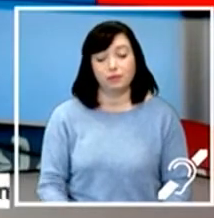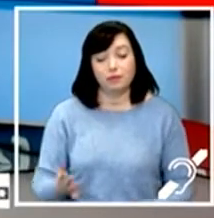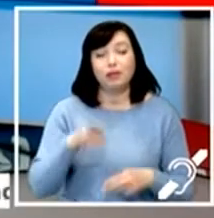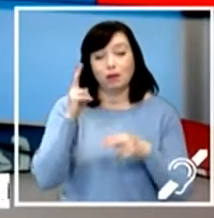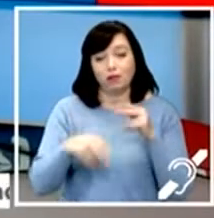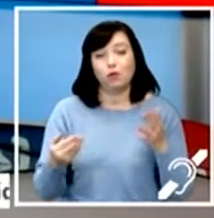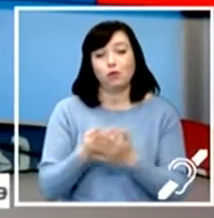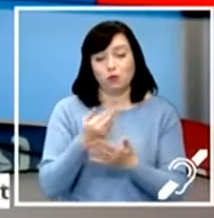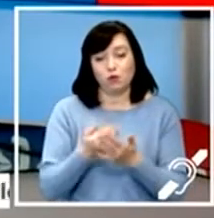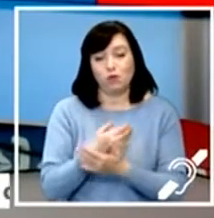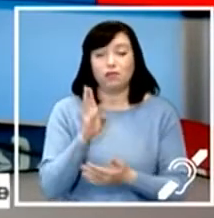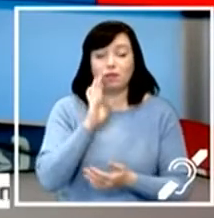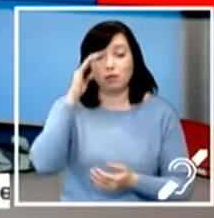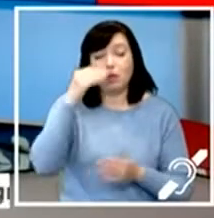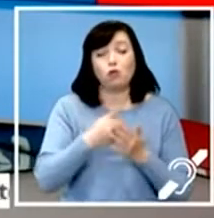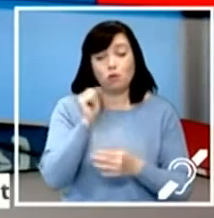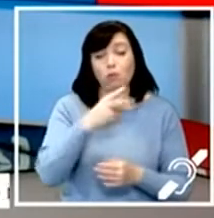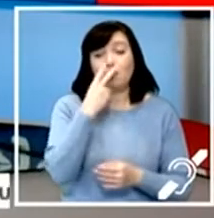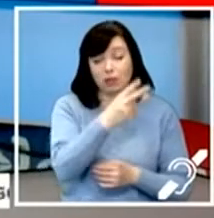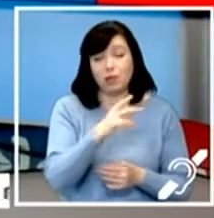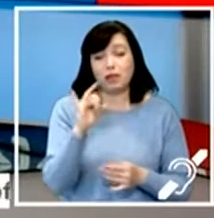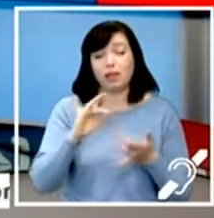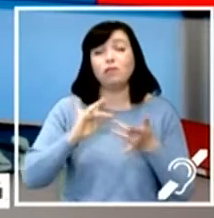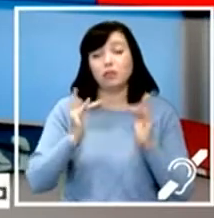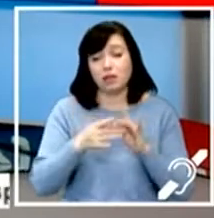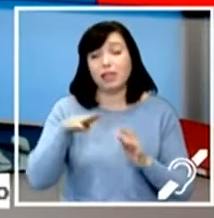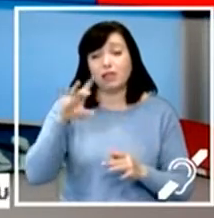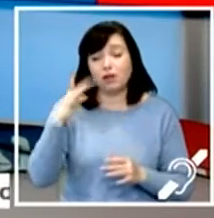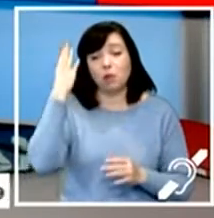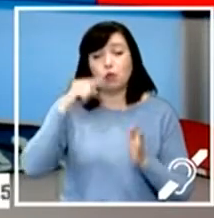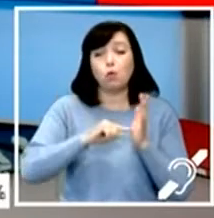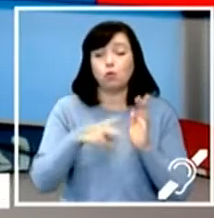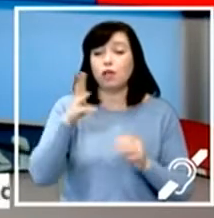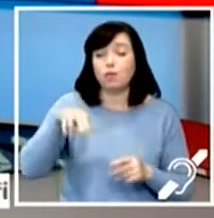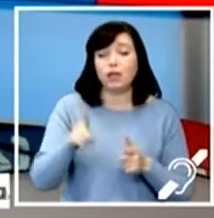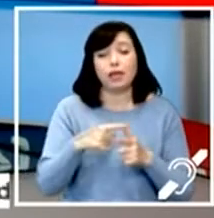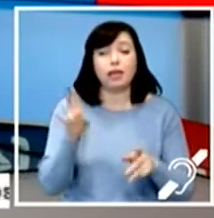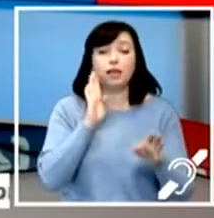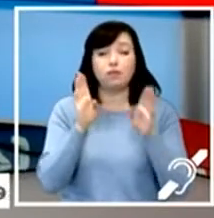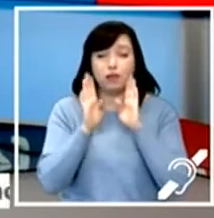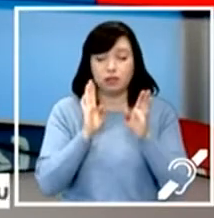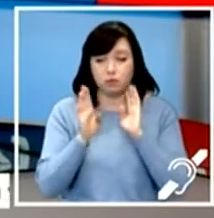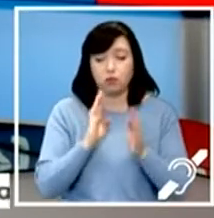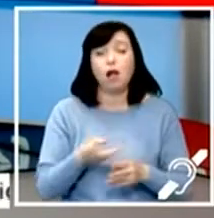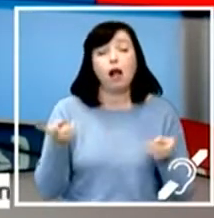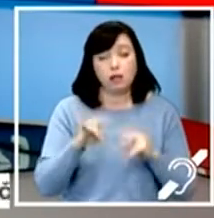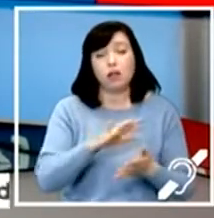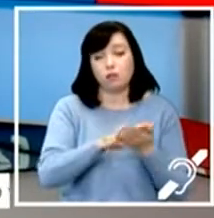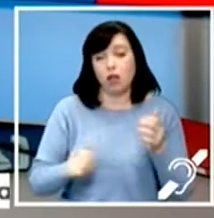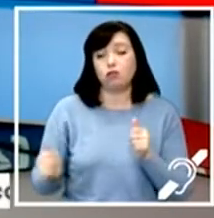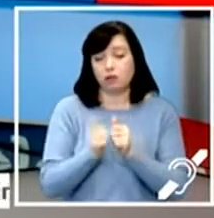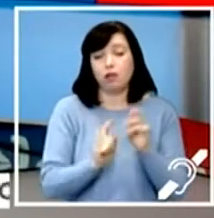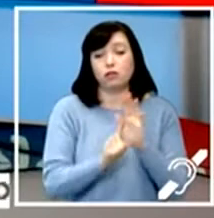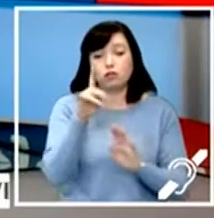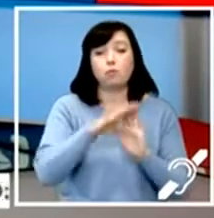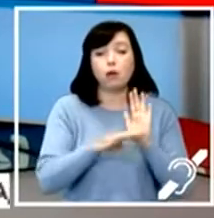Final de telejurnal, doamnelor, domnilor, știrile noastre le găsiți și pe tvremoldova.de sau pe pagina noastră de Facebook. Rămâneți aproape, imediat